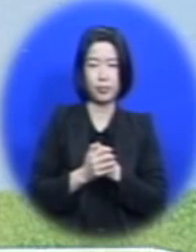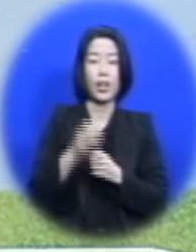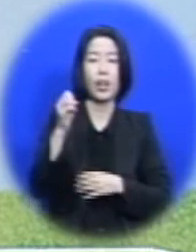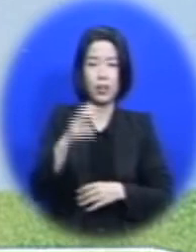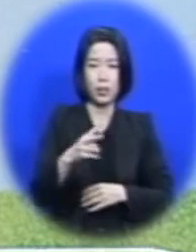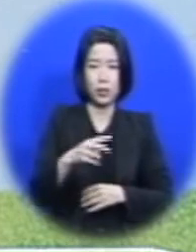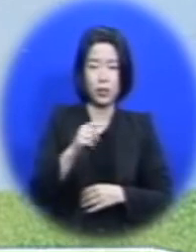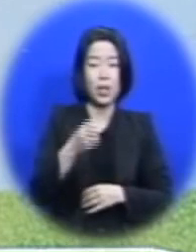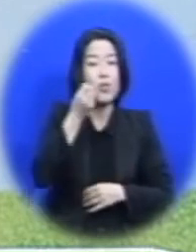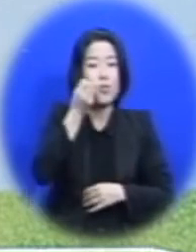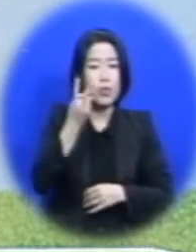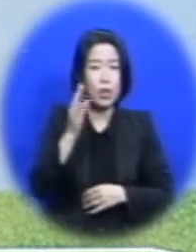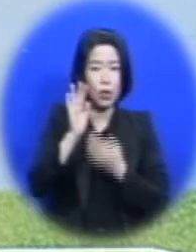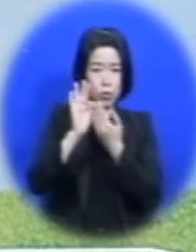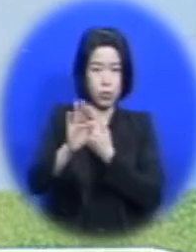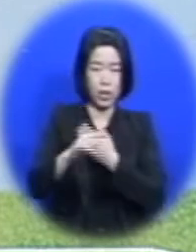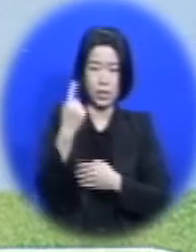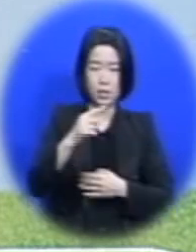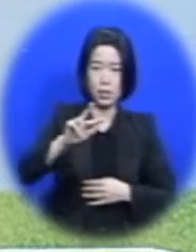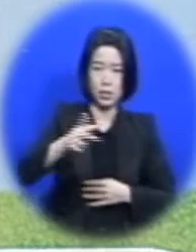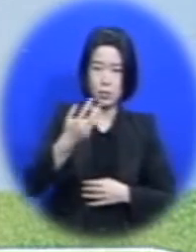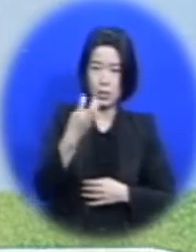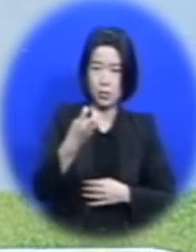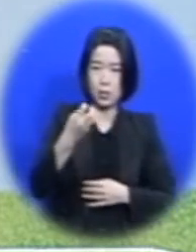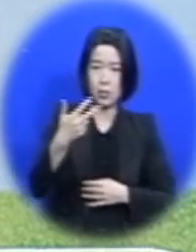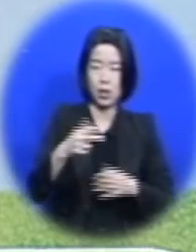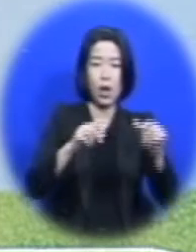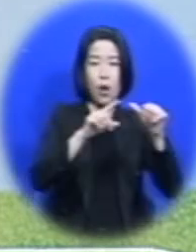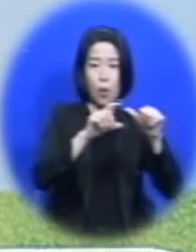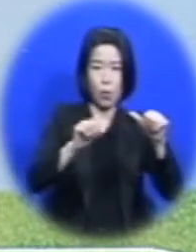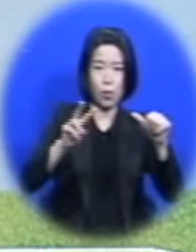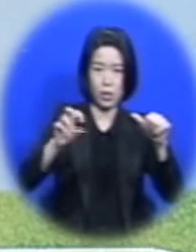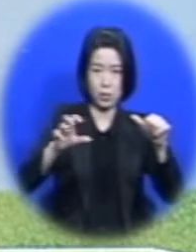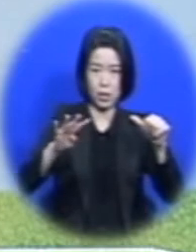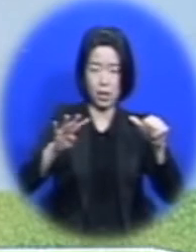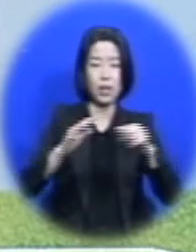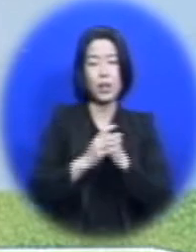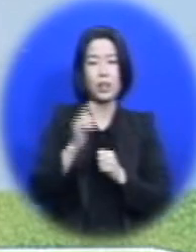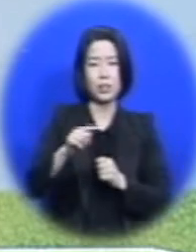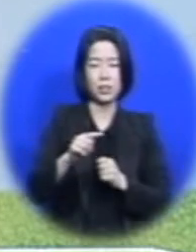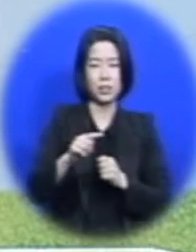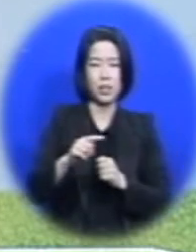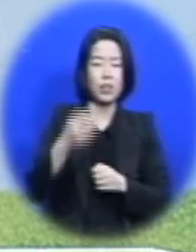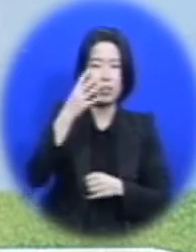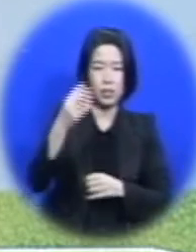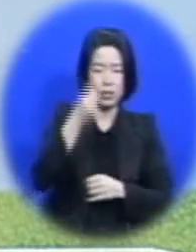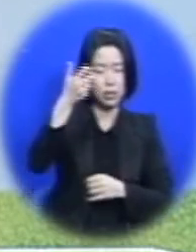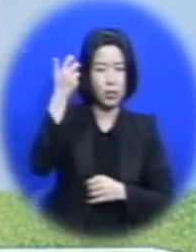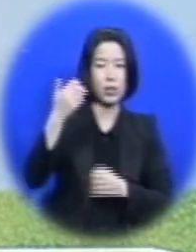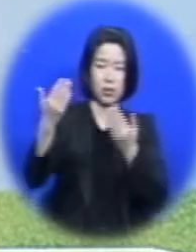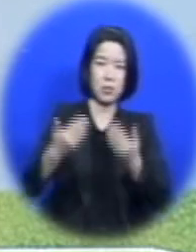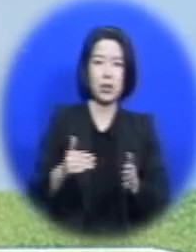그리고 이 겨울 뒤에 1738년 5월 24일 그래 올드 스케일에서 성령을 닿습니다